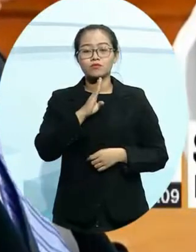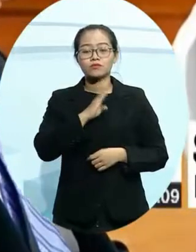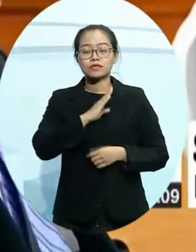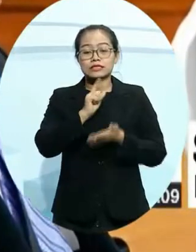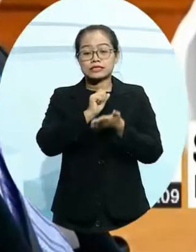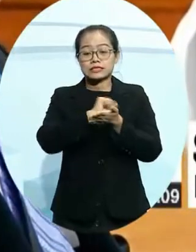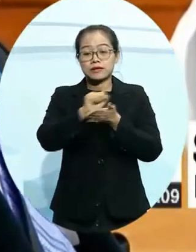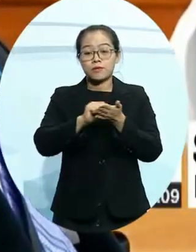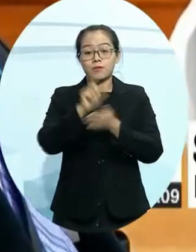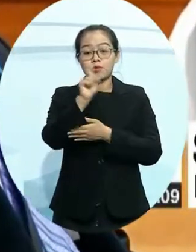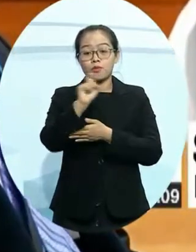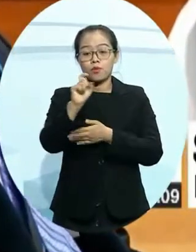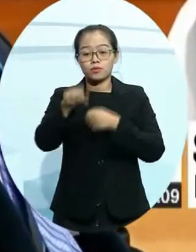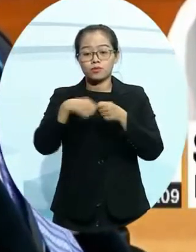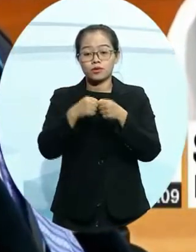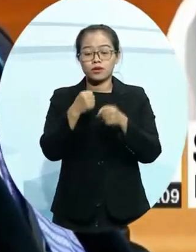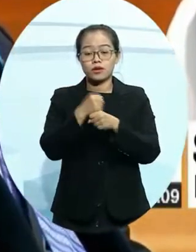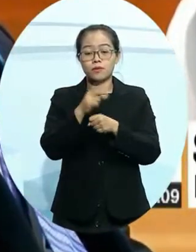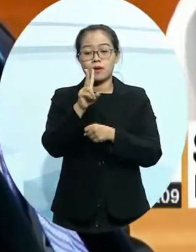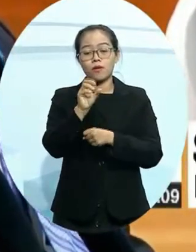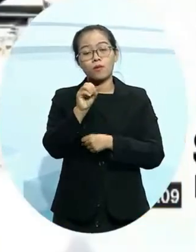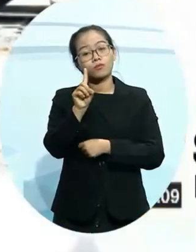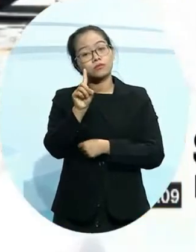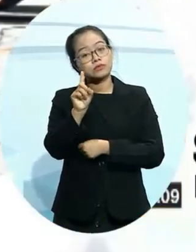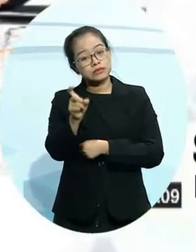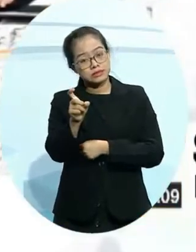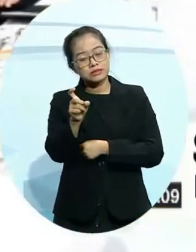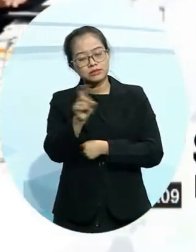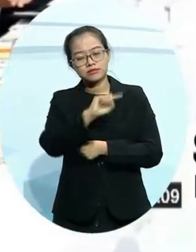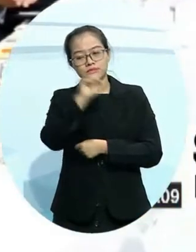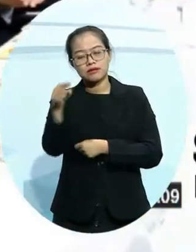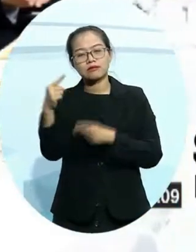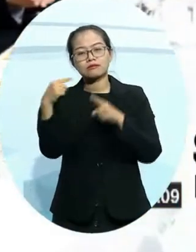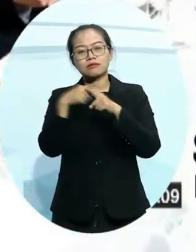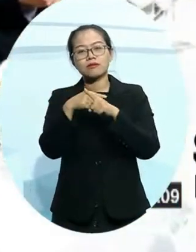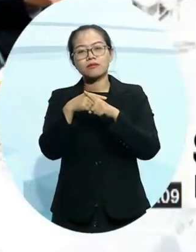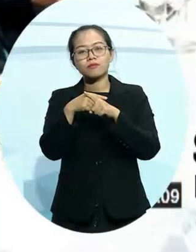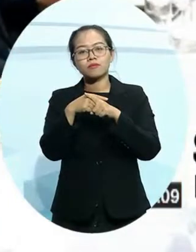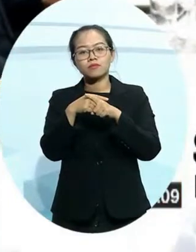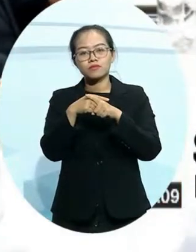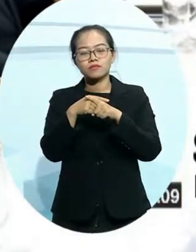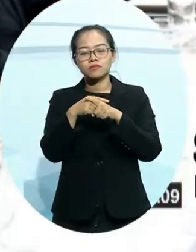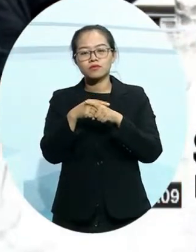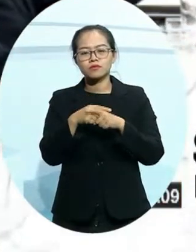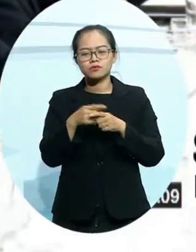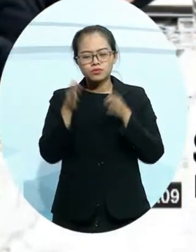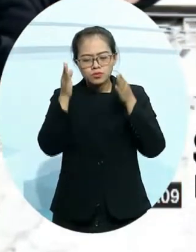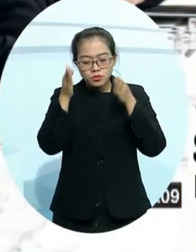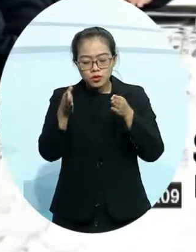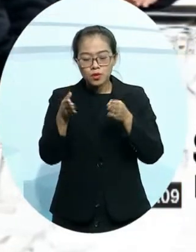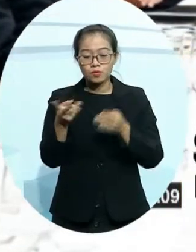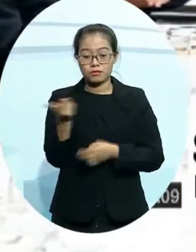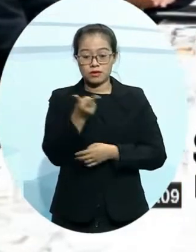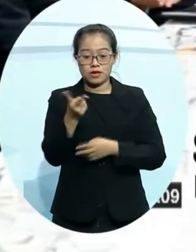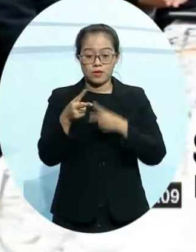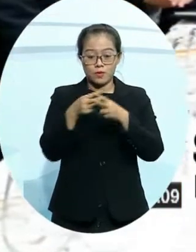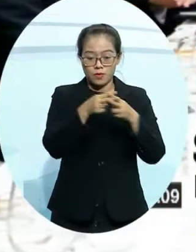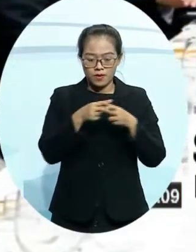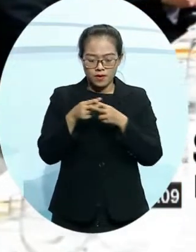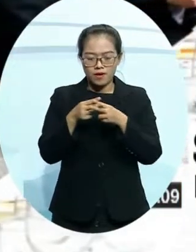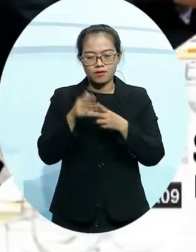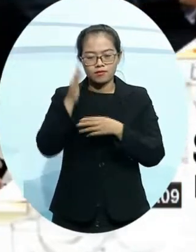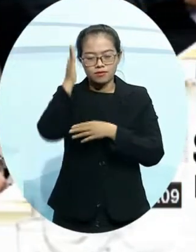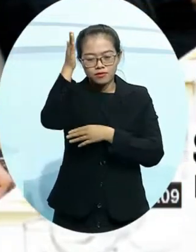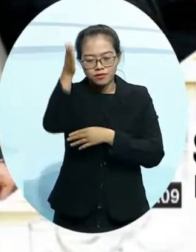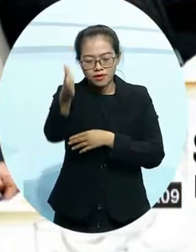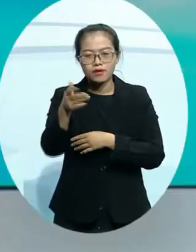2019. Kể từ khi lên nắm quyền, Tổng thống Hàn Quốc Yoon Suk-yeol đã kêu gọi đưa quan hệ song phương hướng tới tương lai sau thời gian dài căng thẳng.